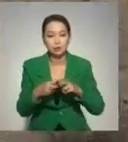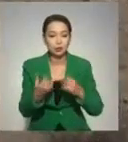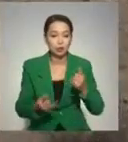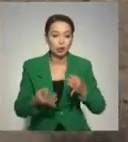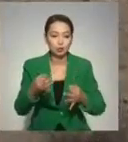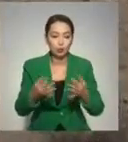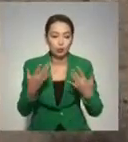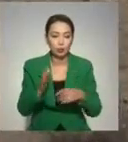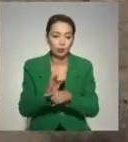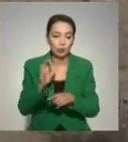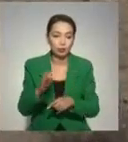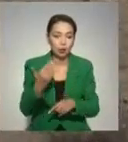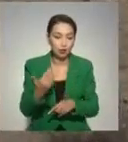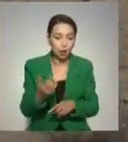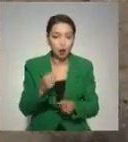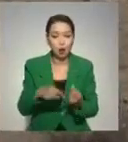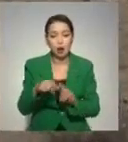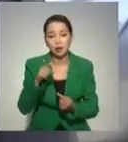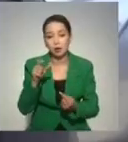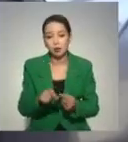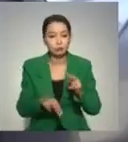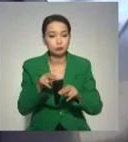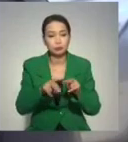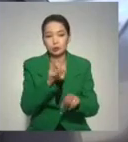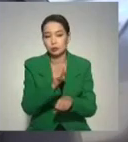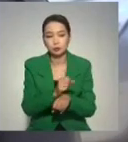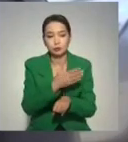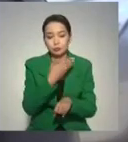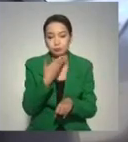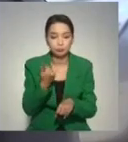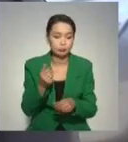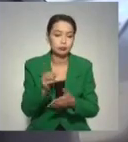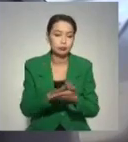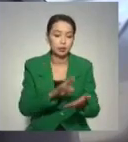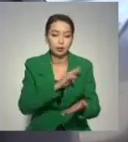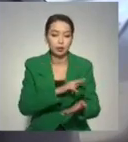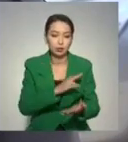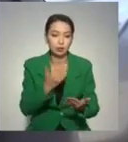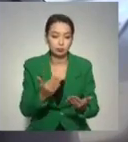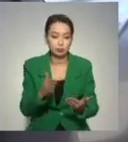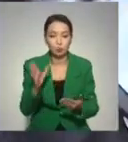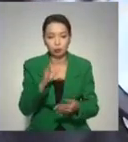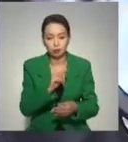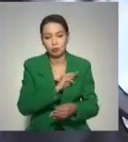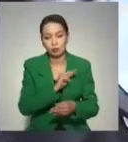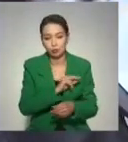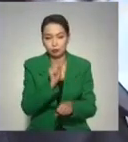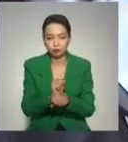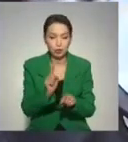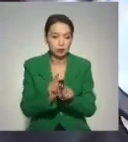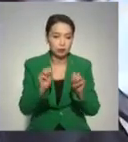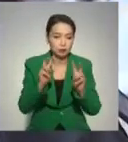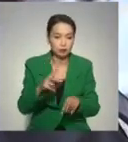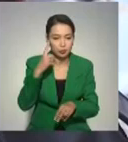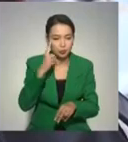алайда кәсіпкер құрылыс жұмыстарын тоқтатпаған. Предупреждение не было никакого. Сот ісі жүріп жатқанда жұмыстарды тоқтату жөнінде